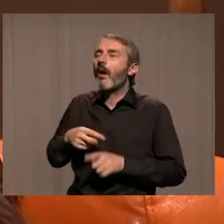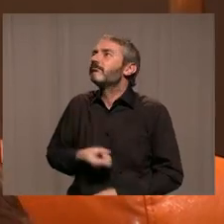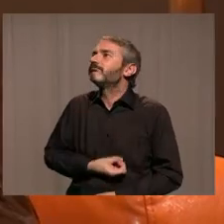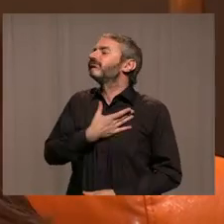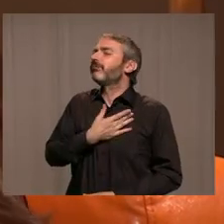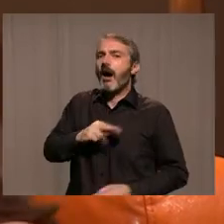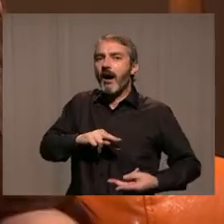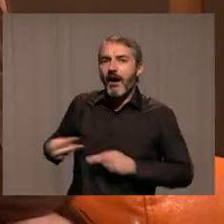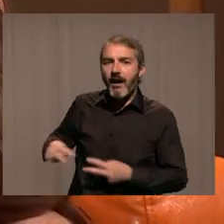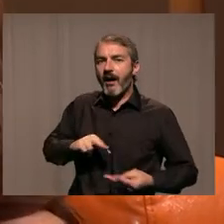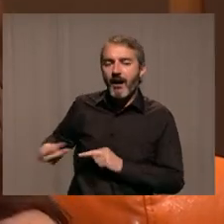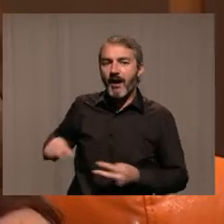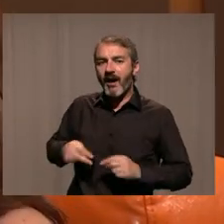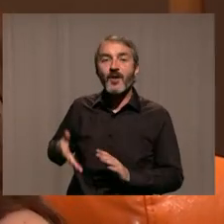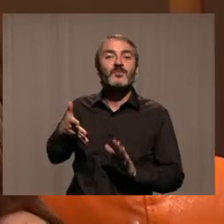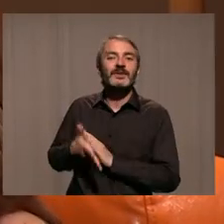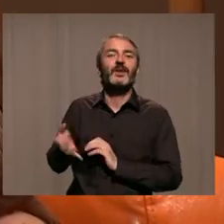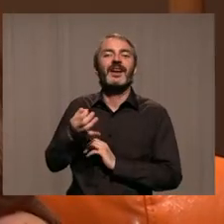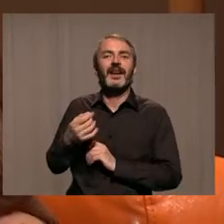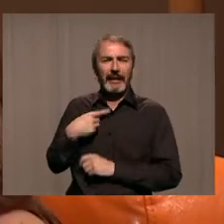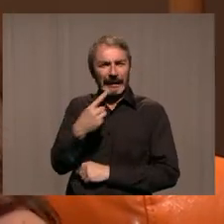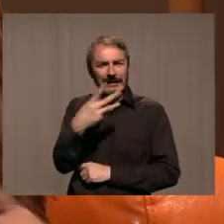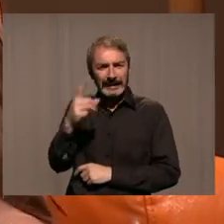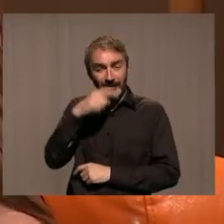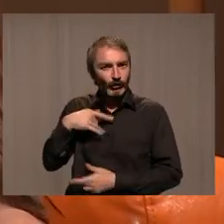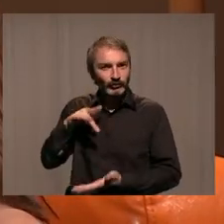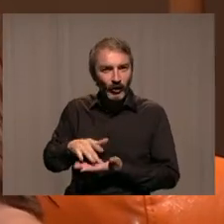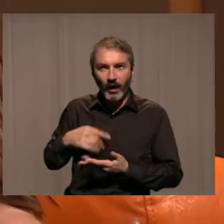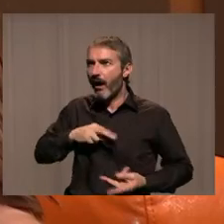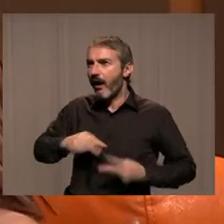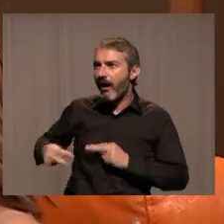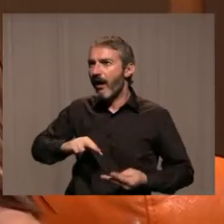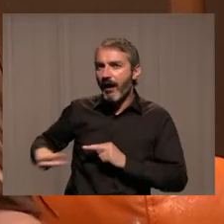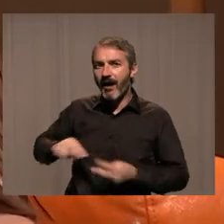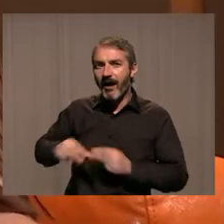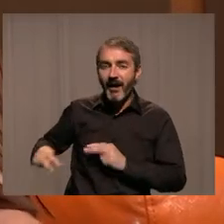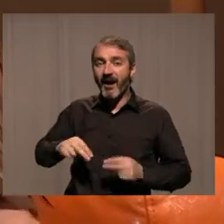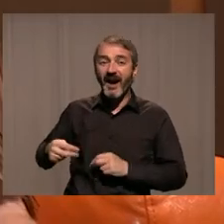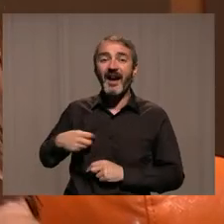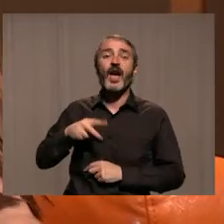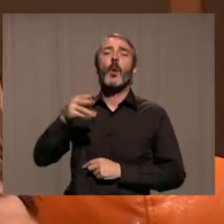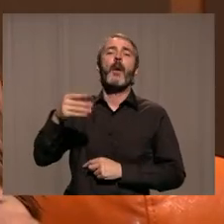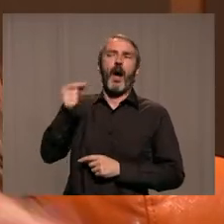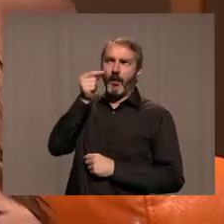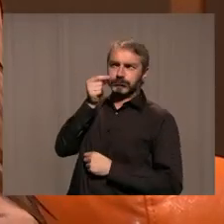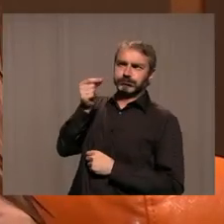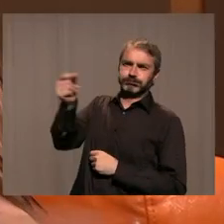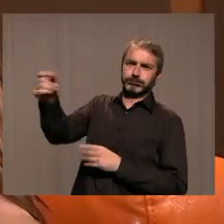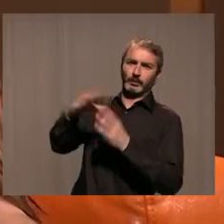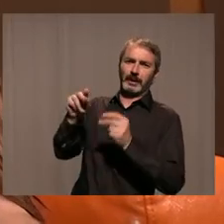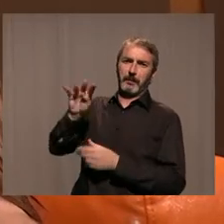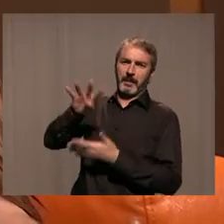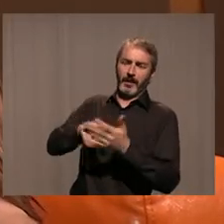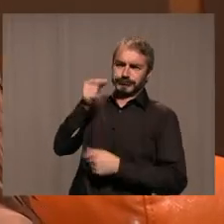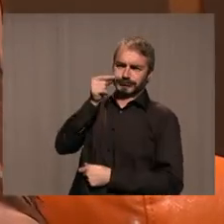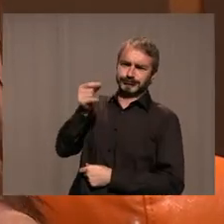per traduir, sobretot per interpretar, no sé, als 13 anys, i la UAB no era una opció, estava massa lluny. Sí. Massa lluny hauria, i hagués